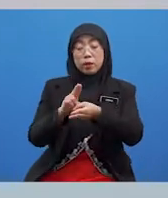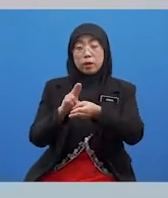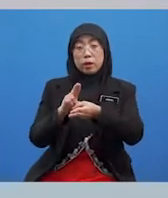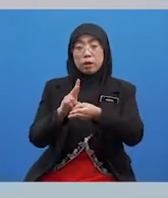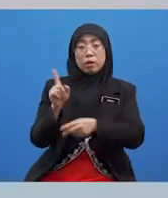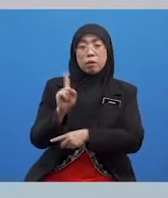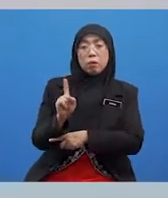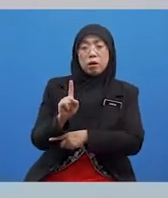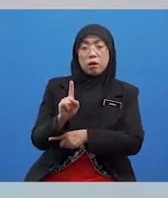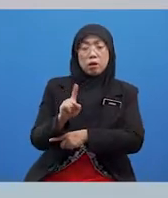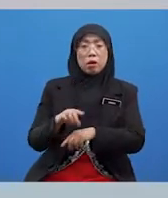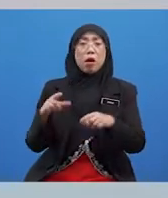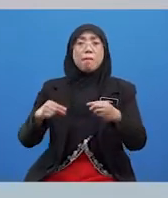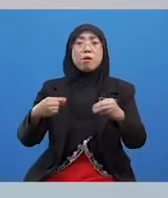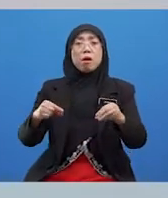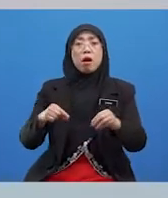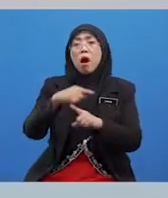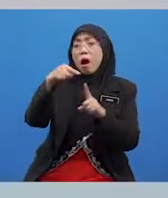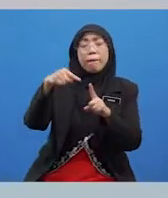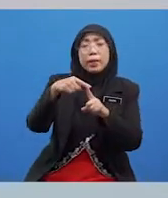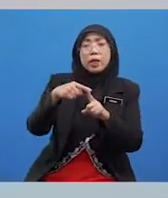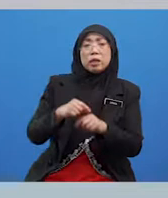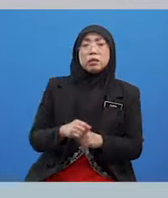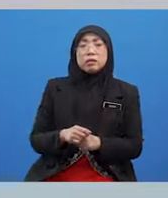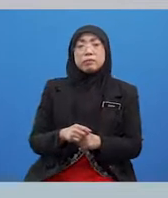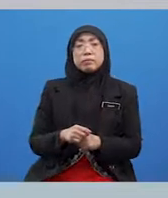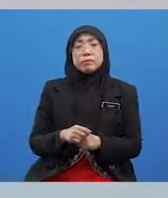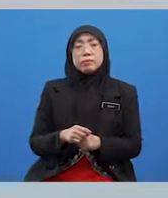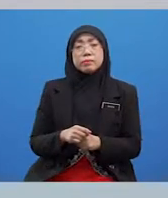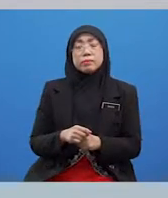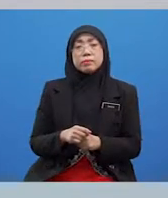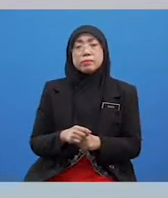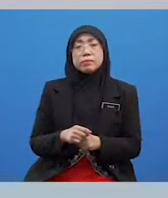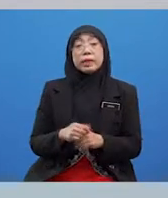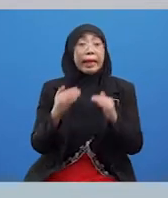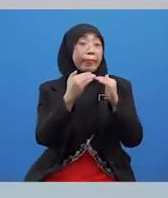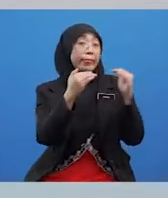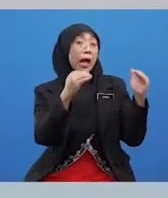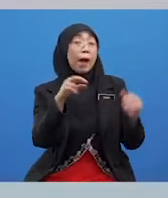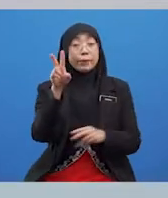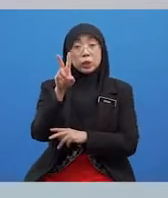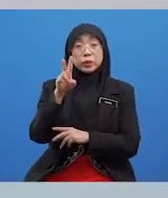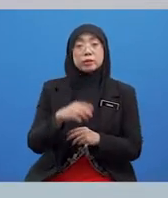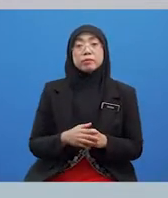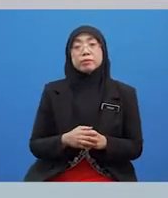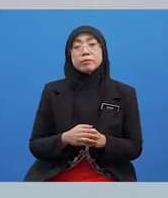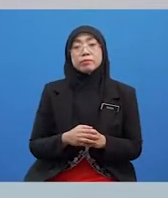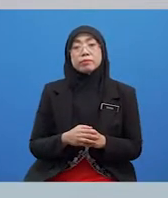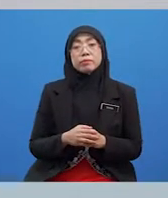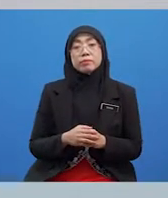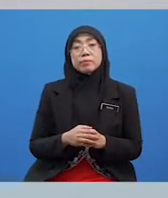bergerak, bila otot-otot tersebut akan mengucuk. Tahap kedua,